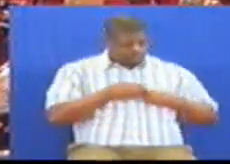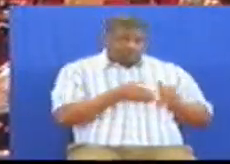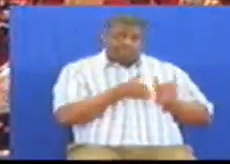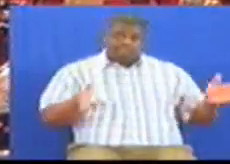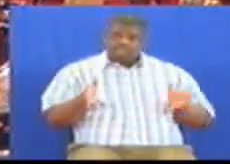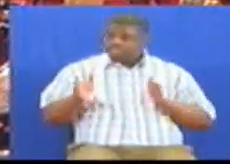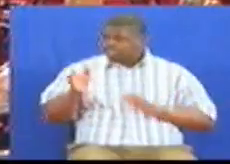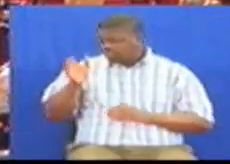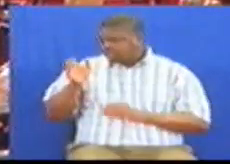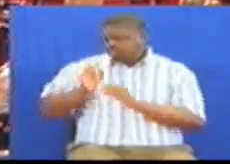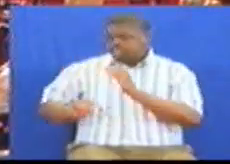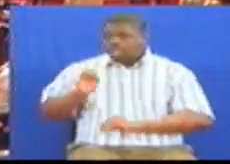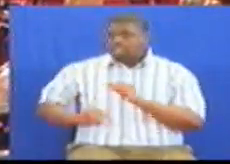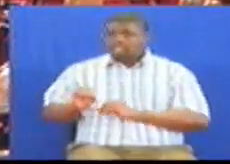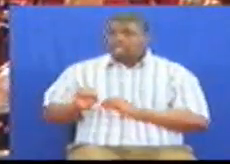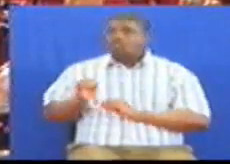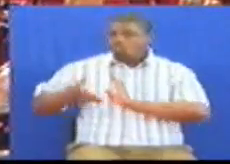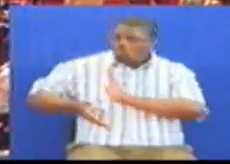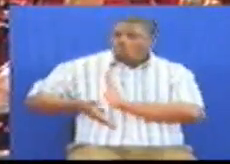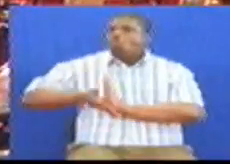namba moja. Mheshimiwa Naibu Spika,